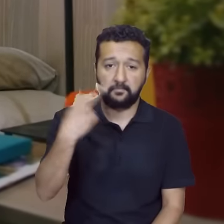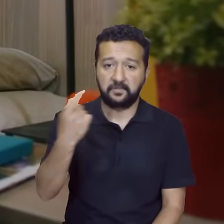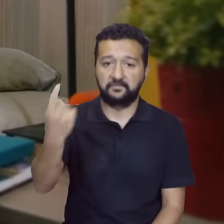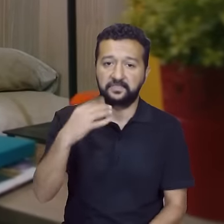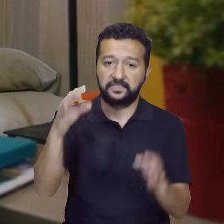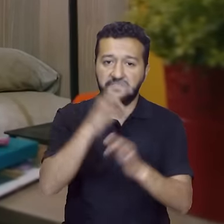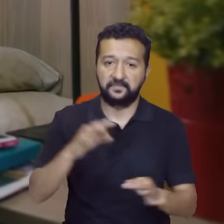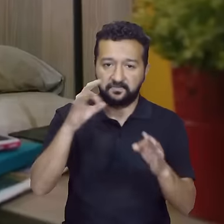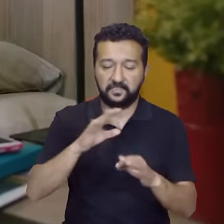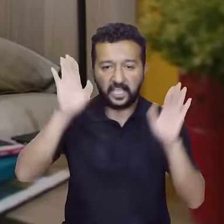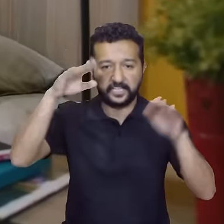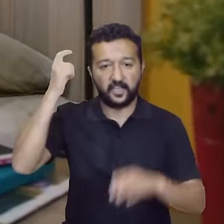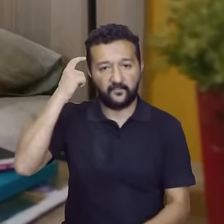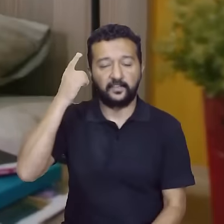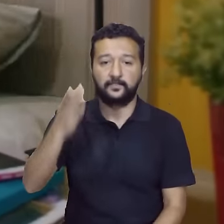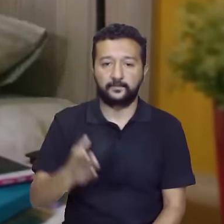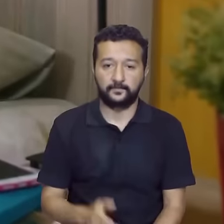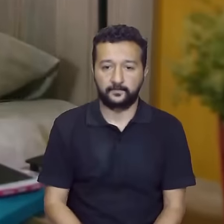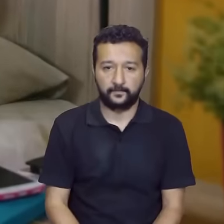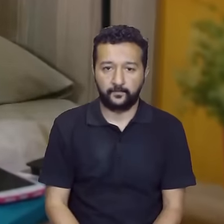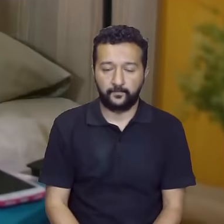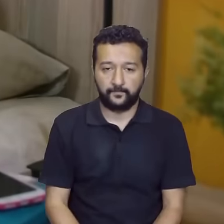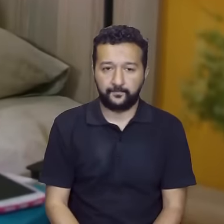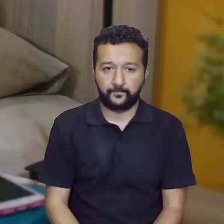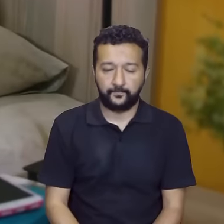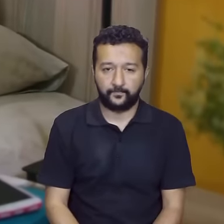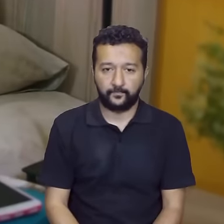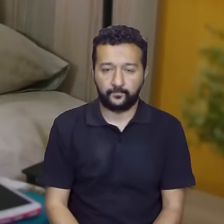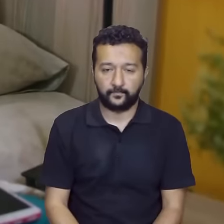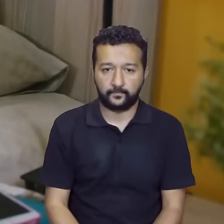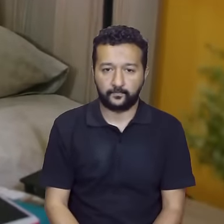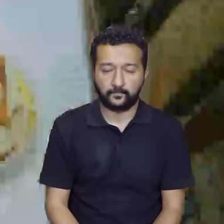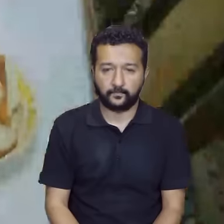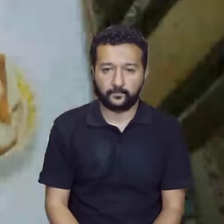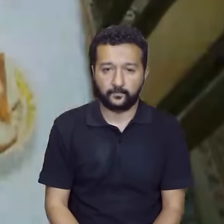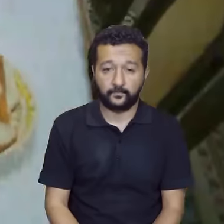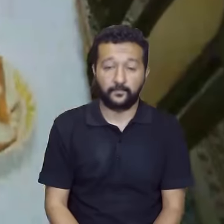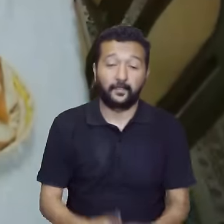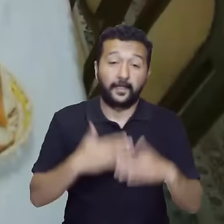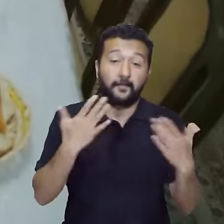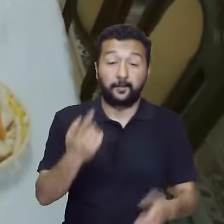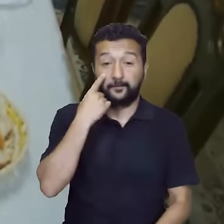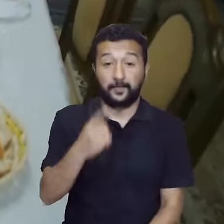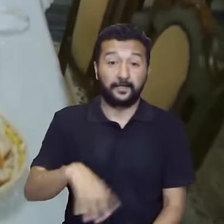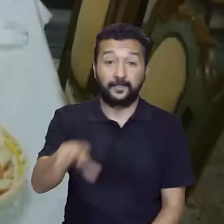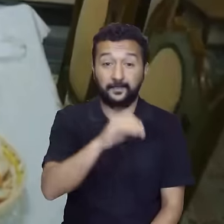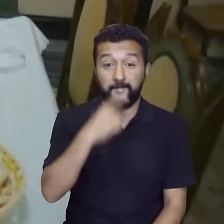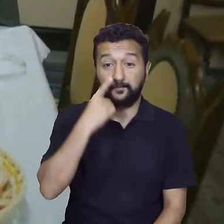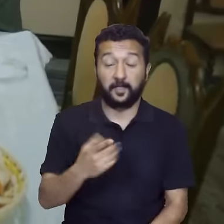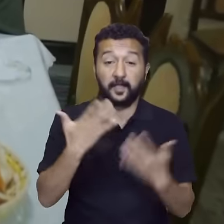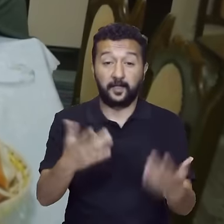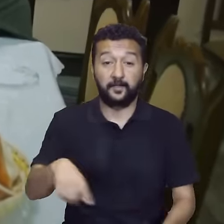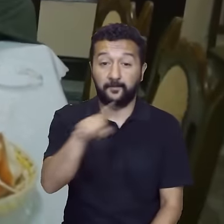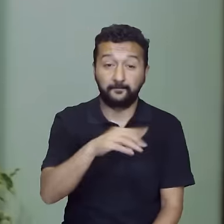bile atmamış eşek kafa. Gözü telefon ekranında, sağ kolunu yastığın altına alarak yattı. Aman da aman, aman